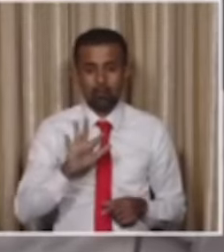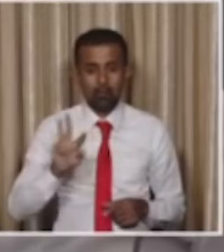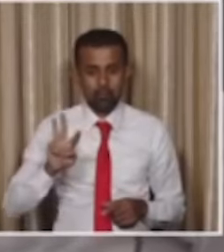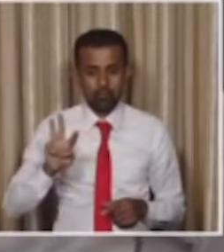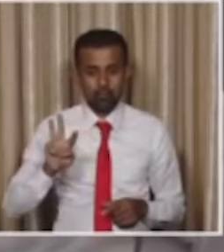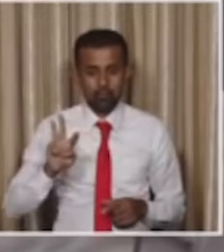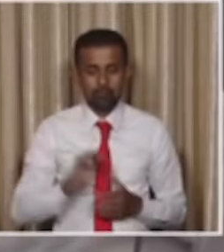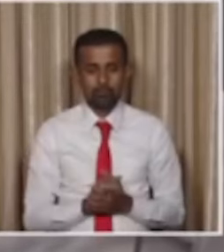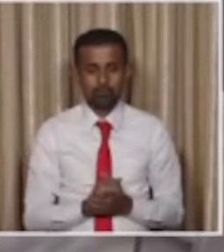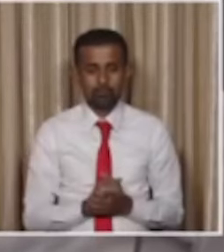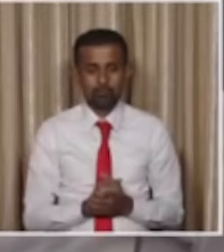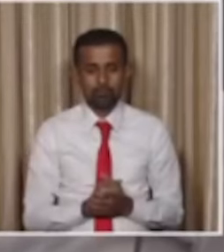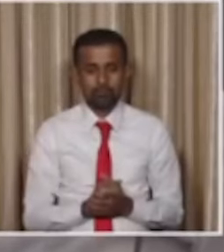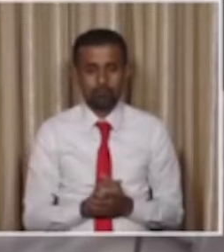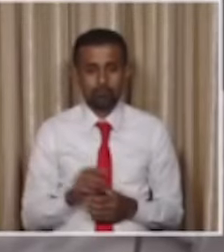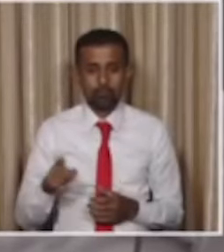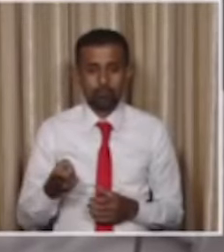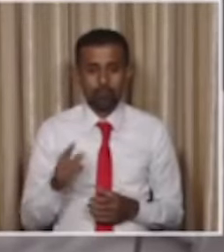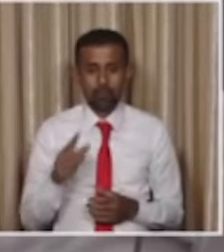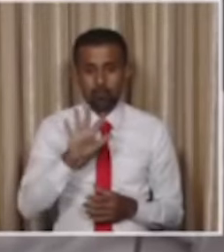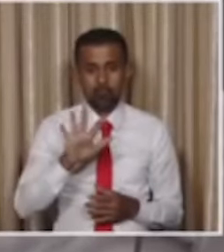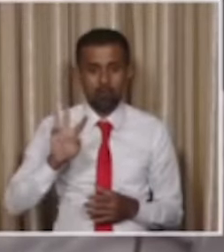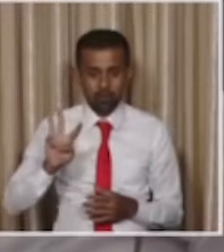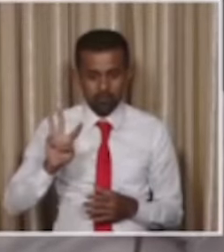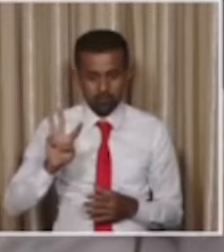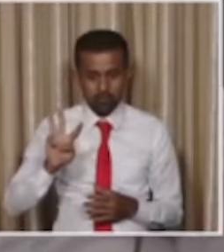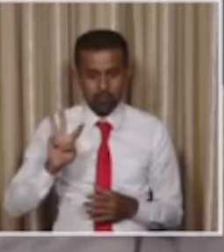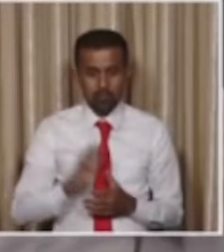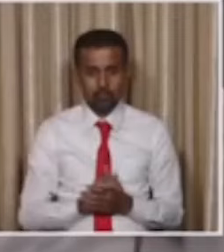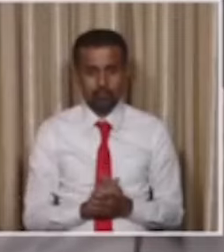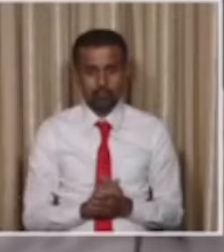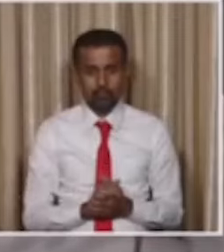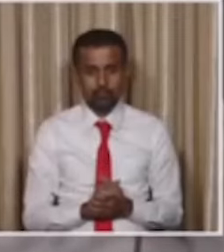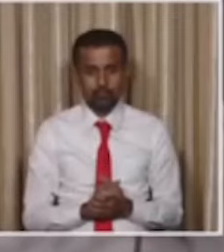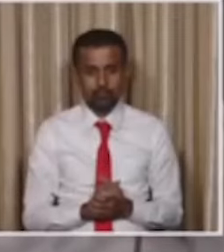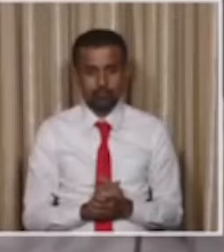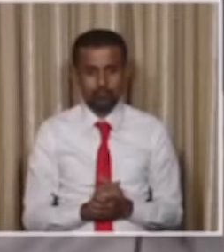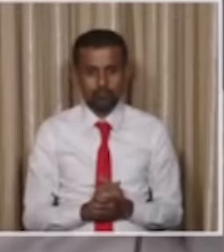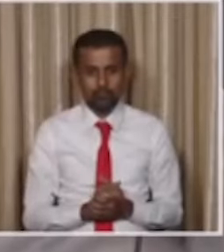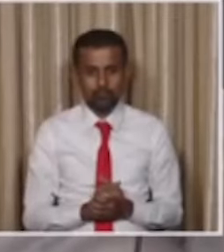153 ආණ්ඩුක්‍රම ව්‍යවස්ථාවේ